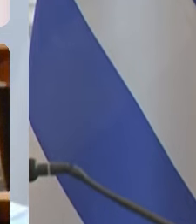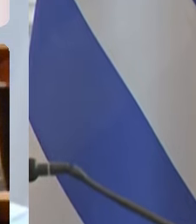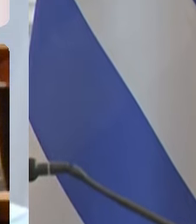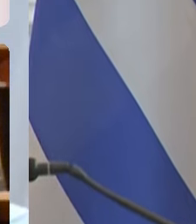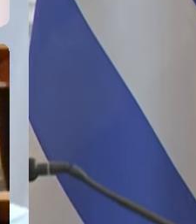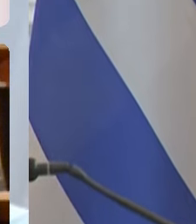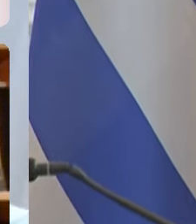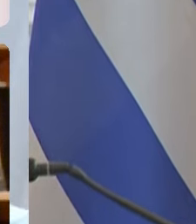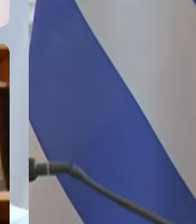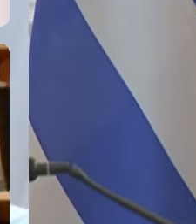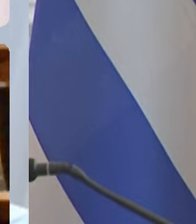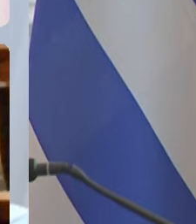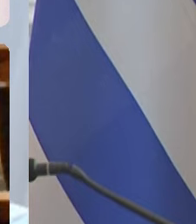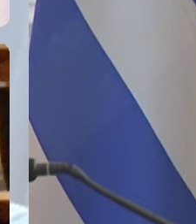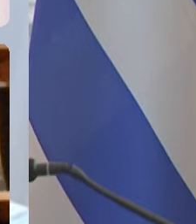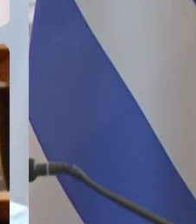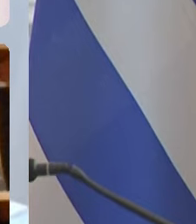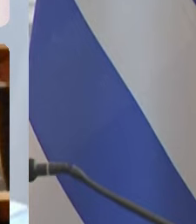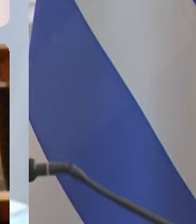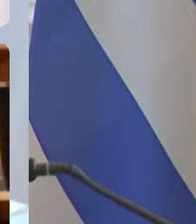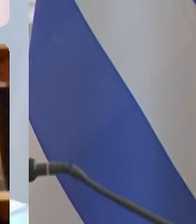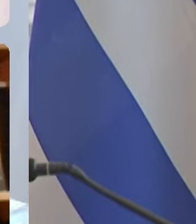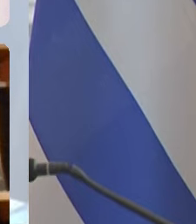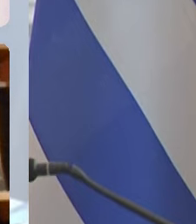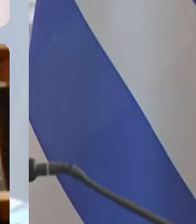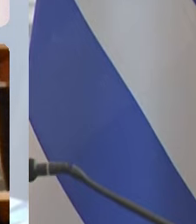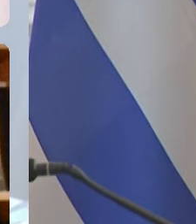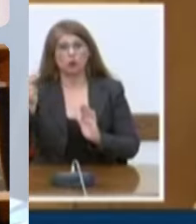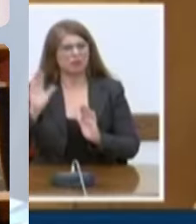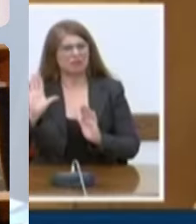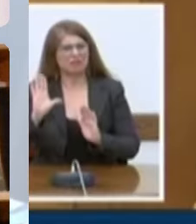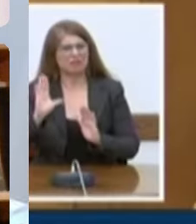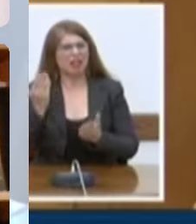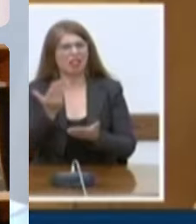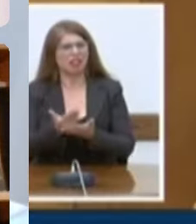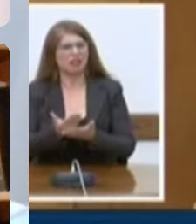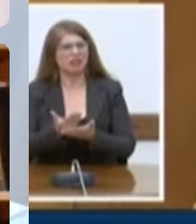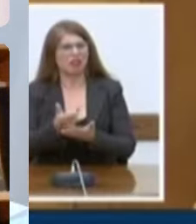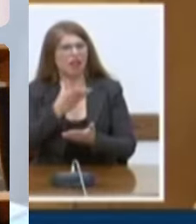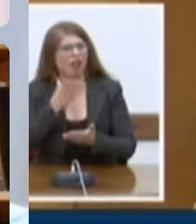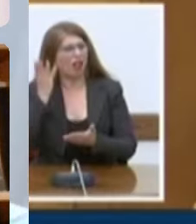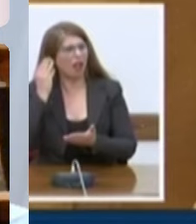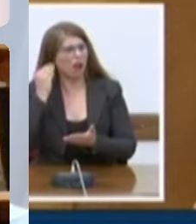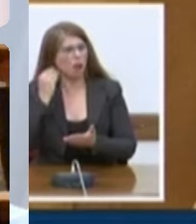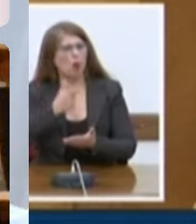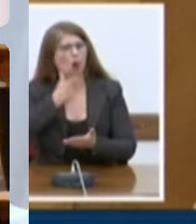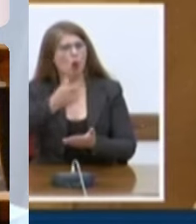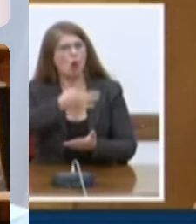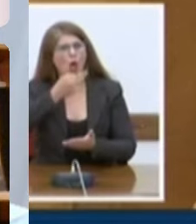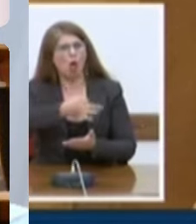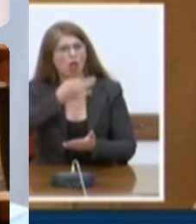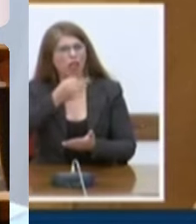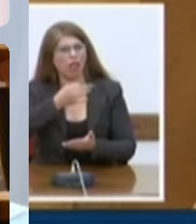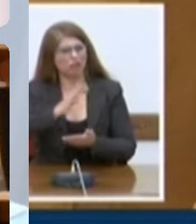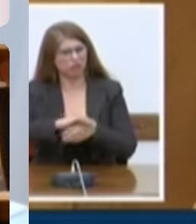πρέπει να προχωρήσει για να διατηρηθεί και το μεταρρυθμιστικό προφίλ, το εξυγχρονιστικό προφίλ, το εναλλακτικό